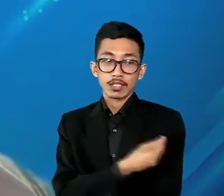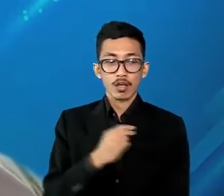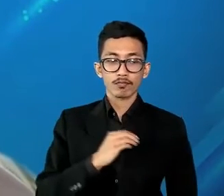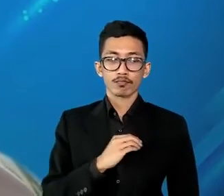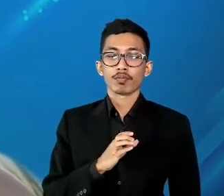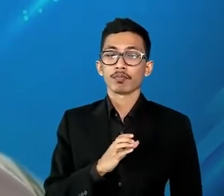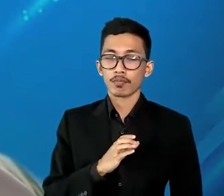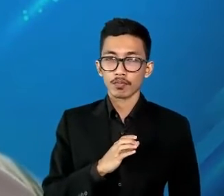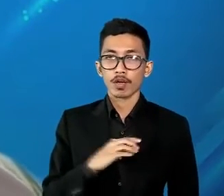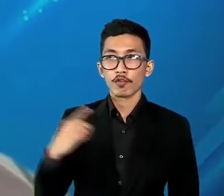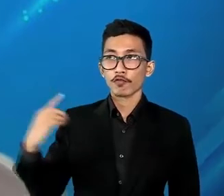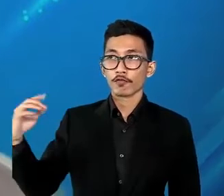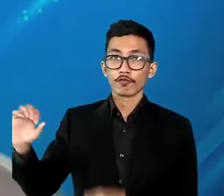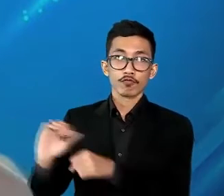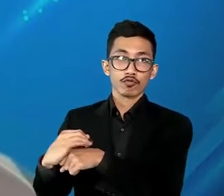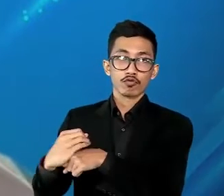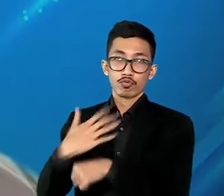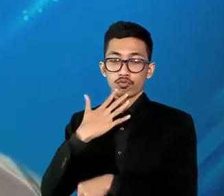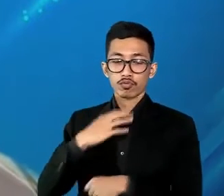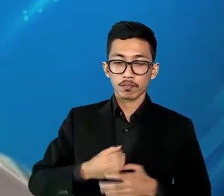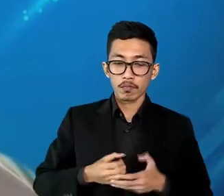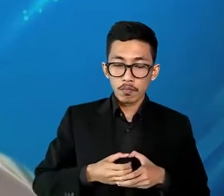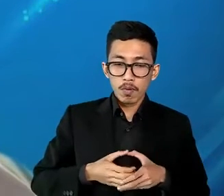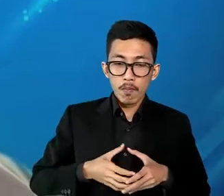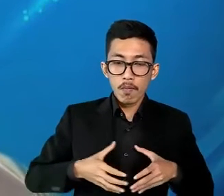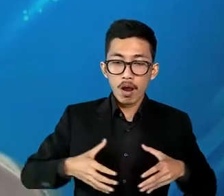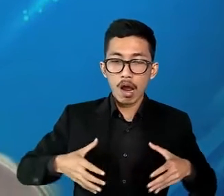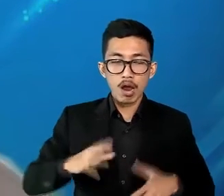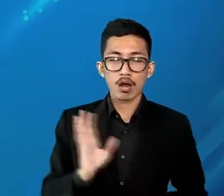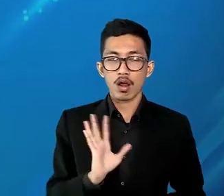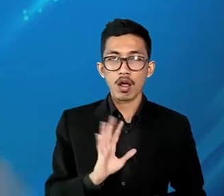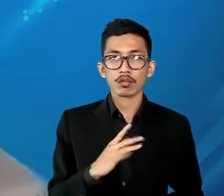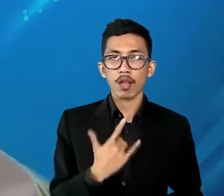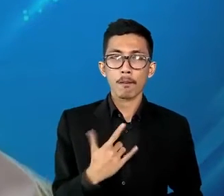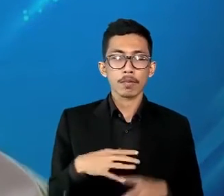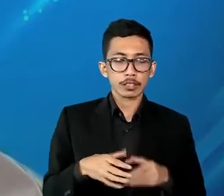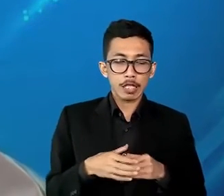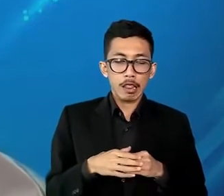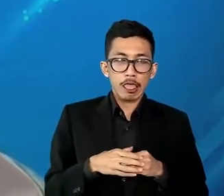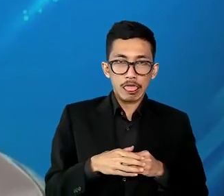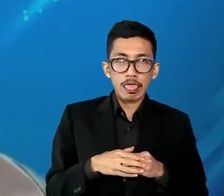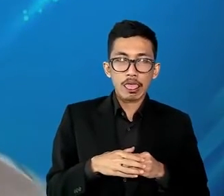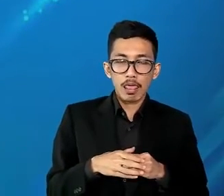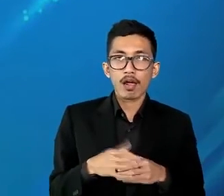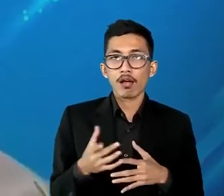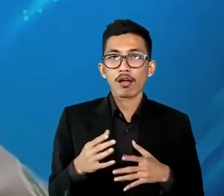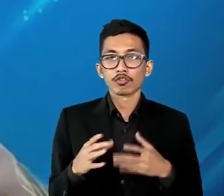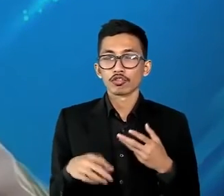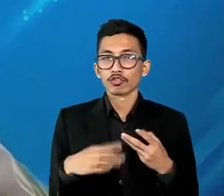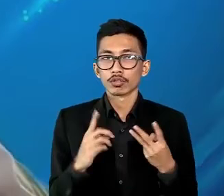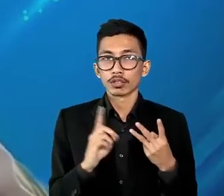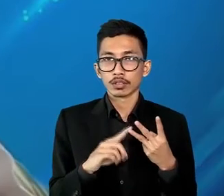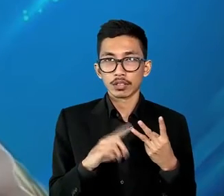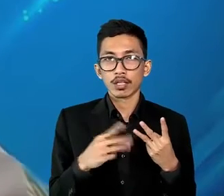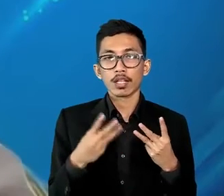masuk, dia tidak bisa berkembang. Yang ketiga adalah 3M. Bagaimana kita menggunakan masker? Kalau saya